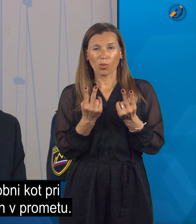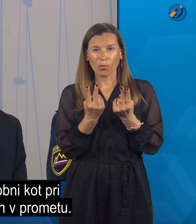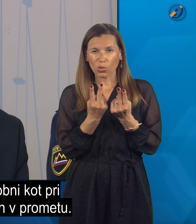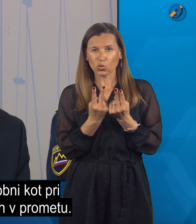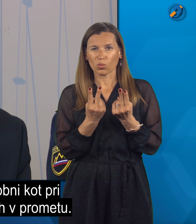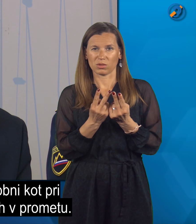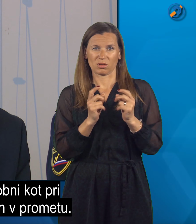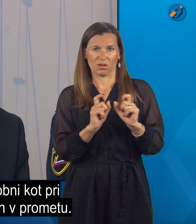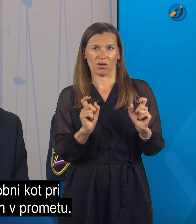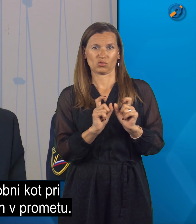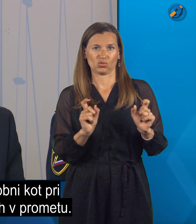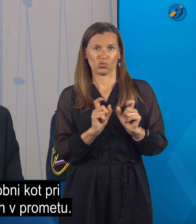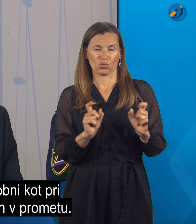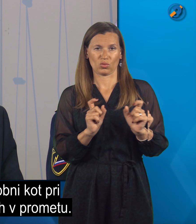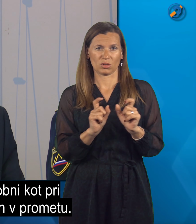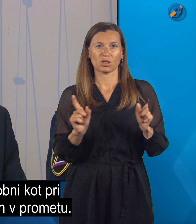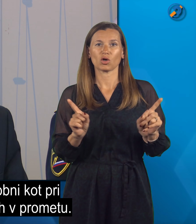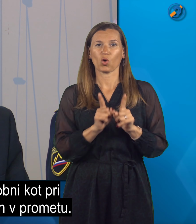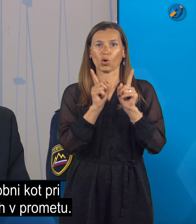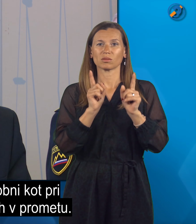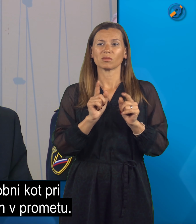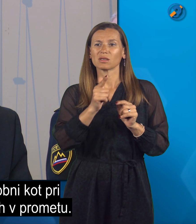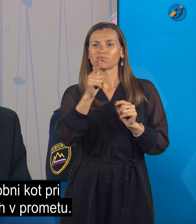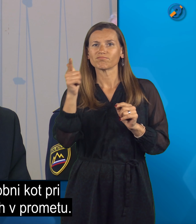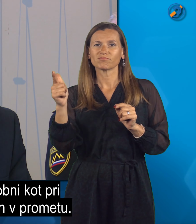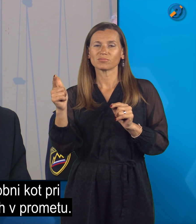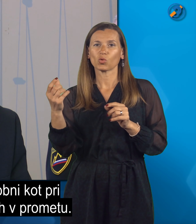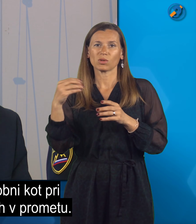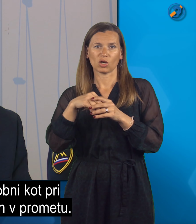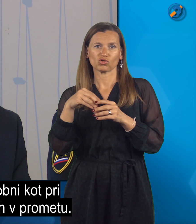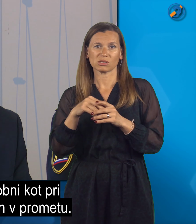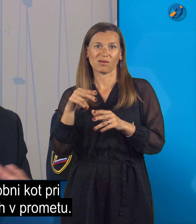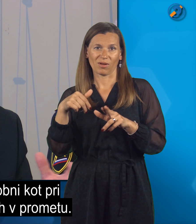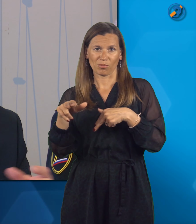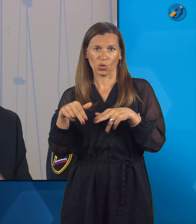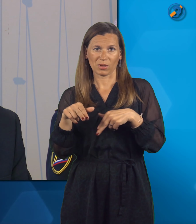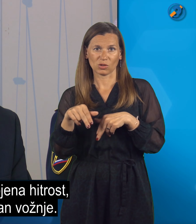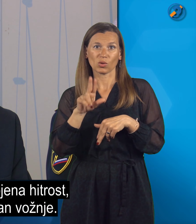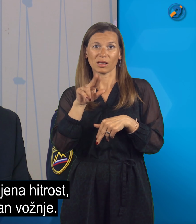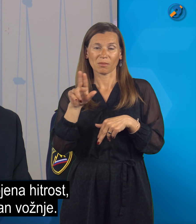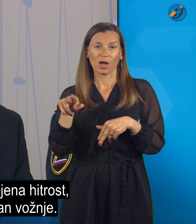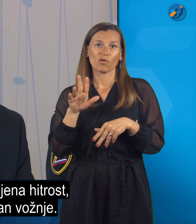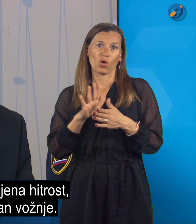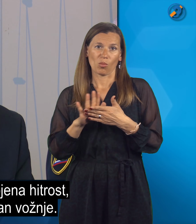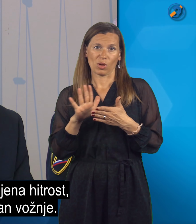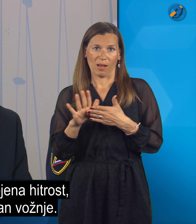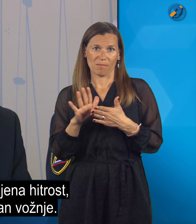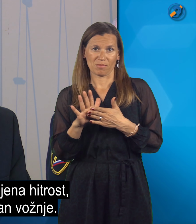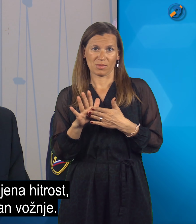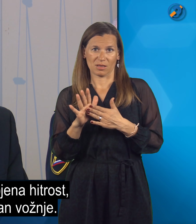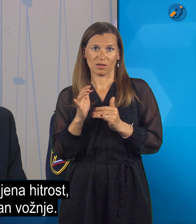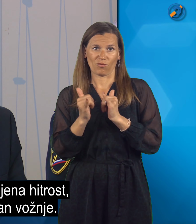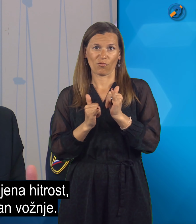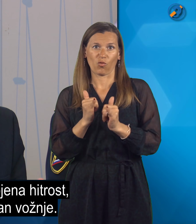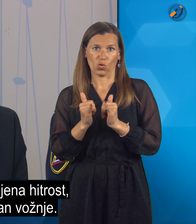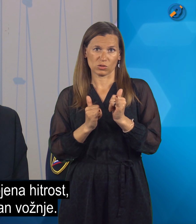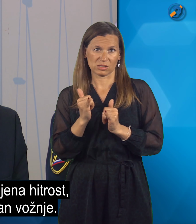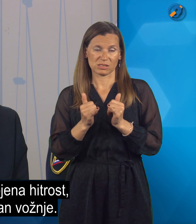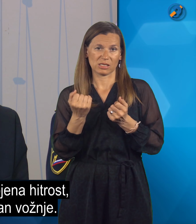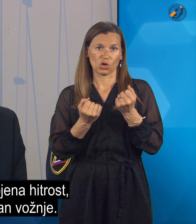so podobni razlogi kot pri vseh udeležencih v prometu, ki imajo v uporabi vozilo. To